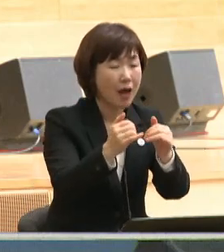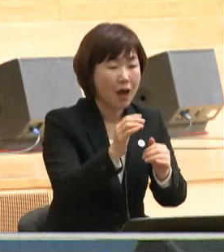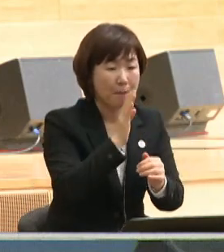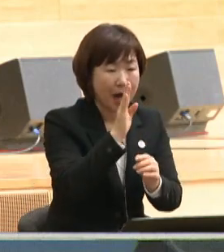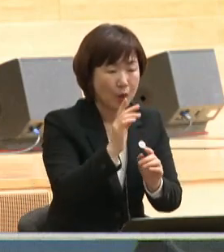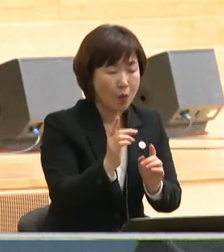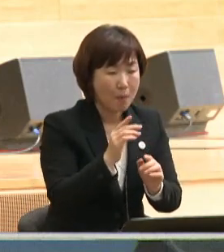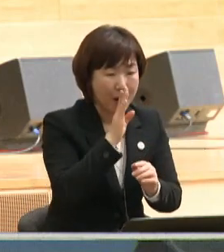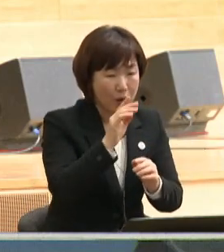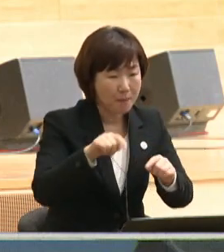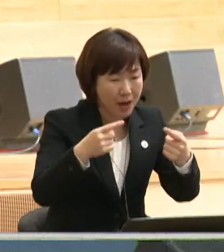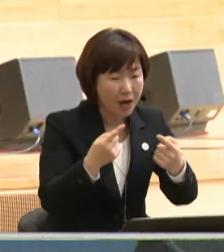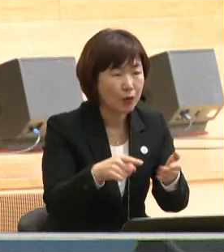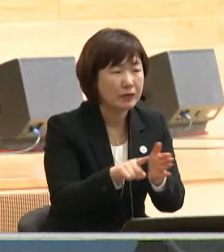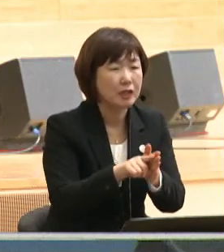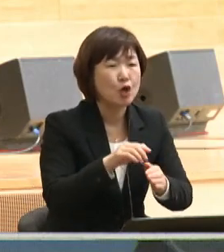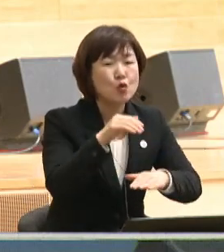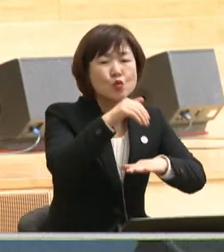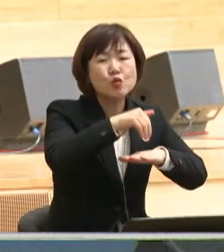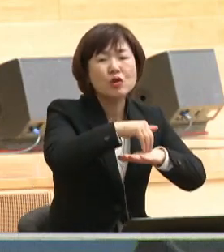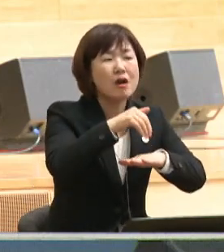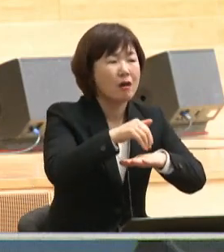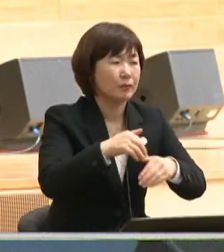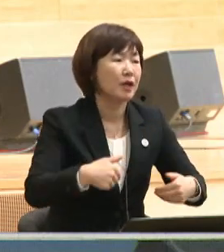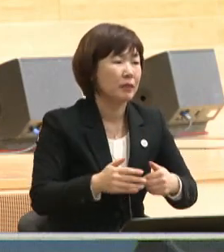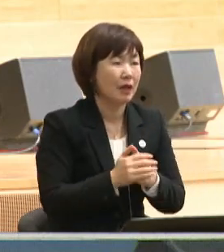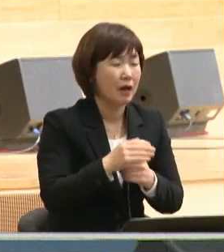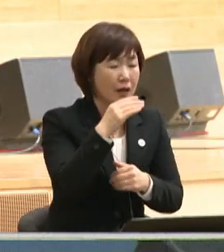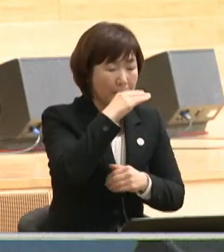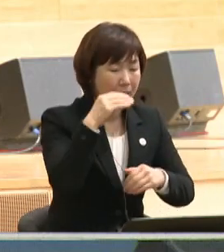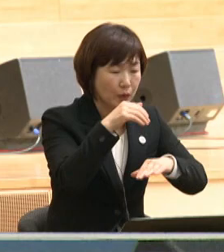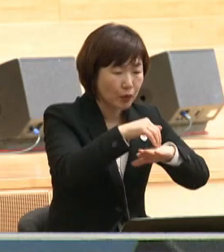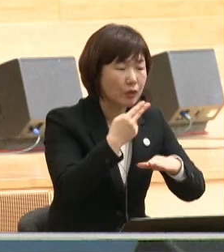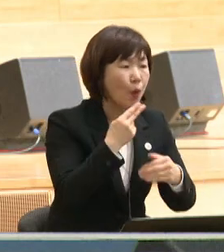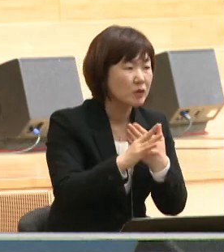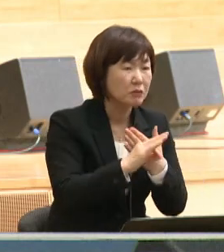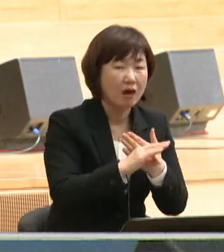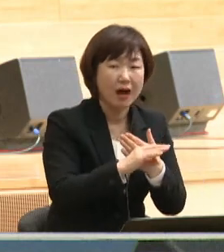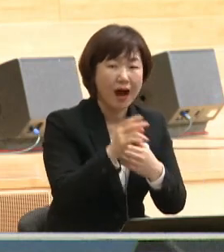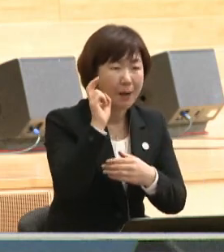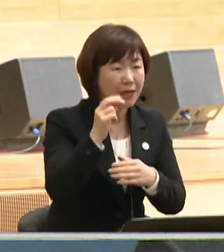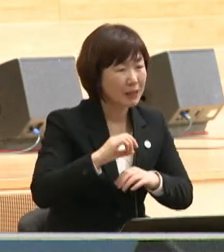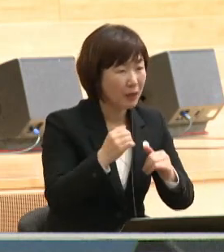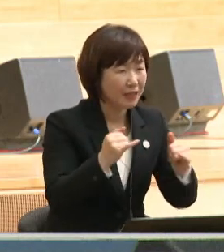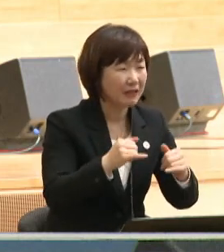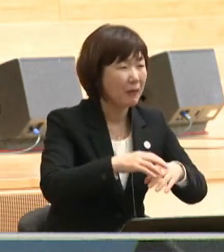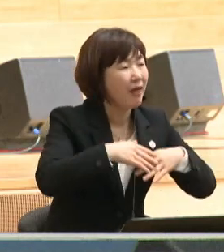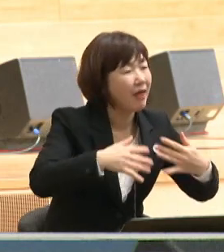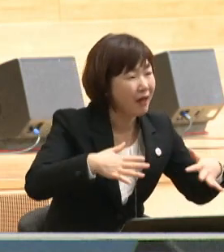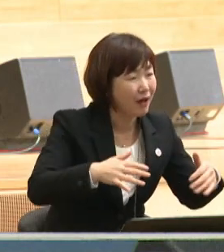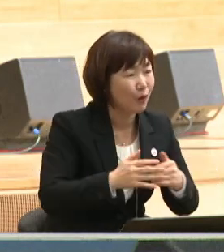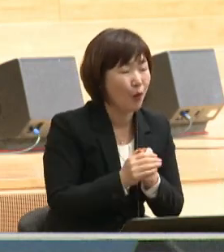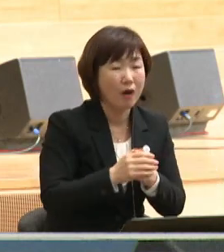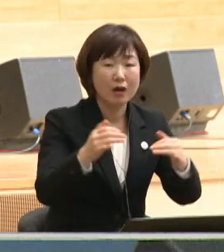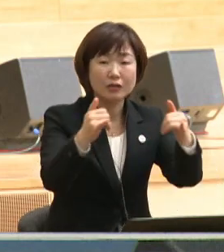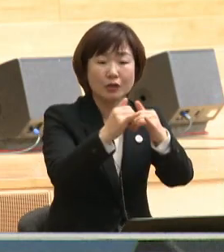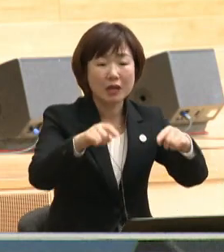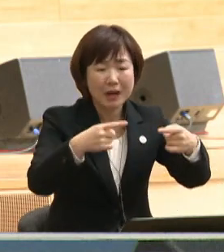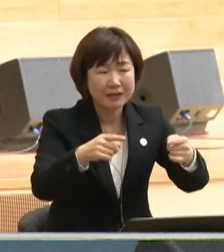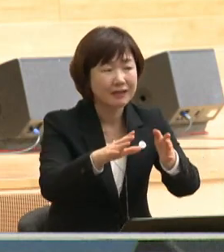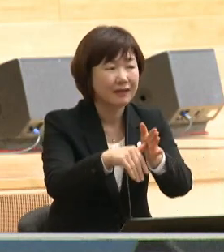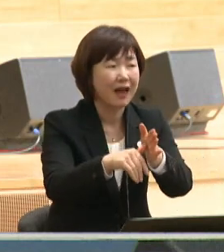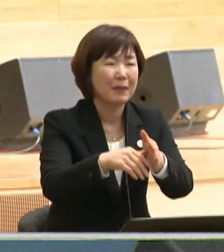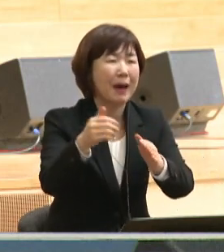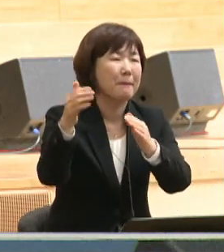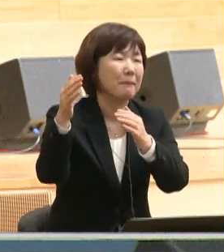그런 훈련이 필요합니다 제대로 된 훈련이 없다면 그 병사는 약해질 것이고 결국 전투에 임할